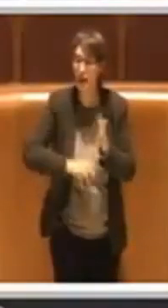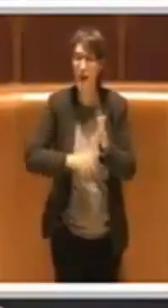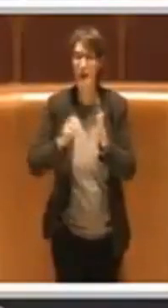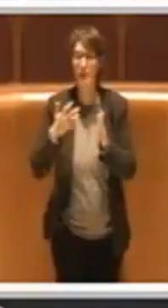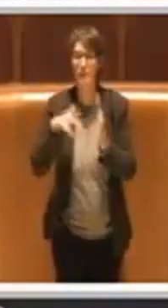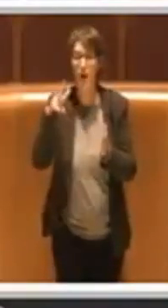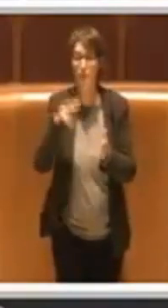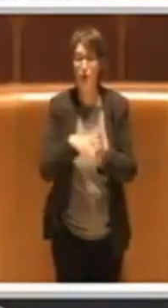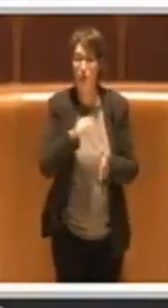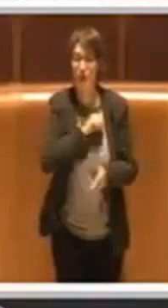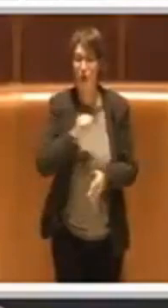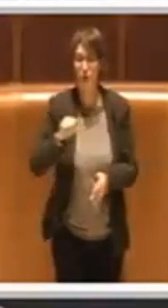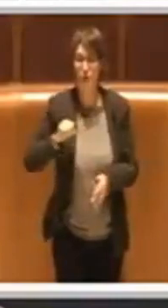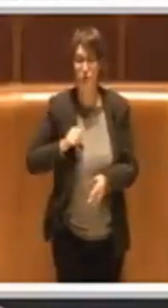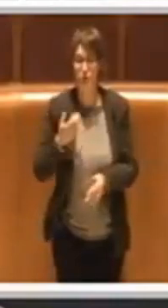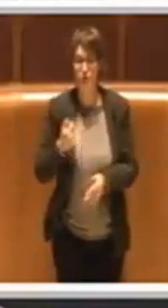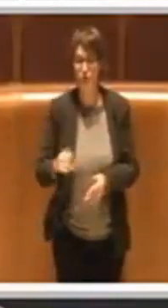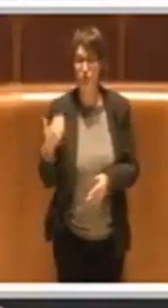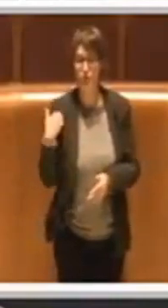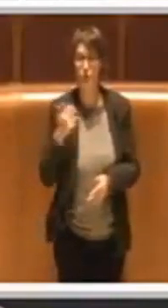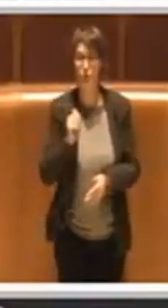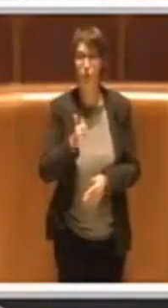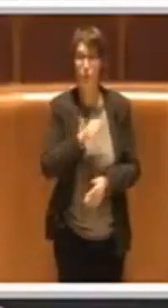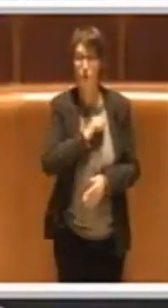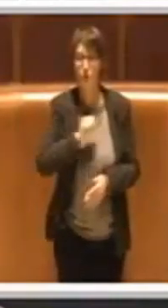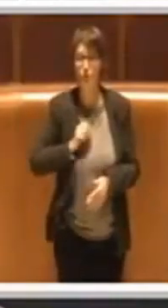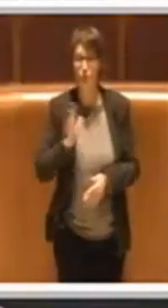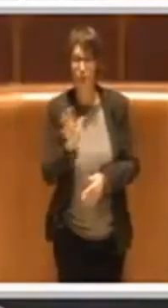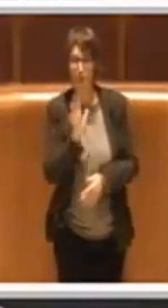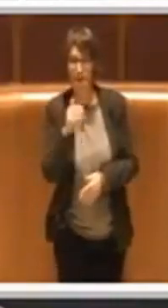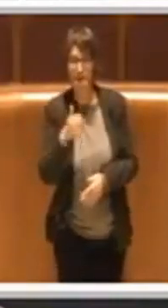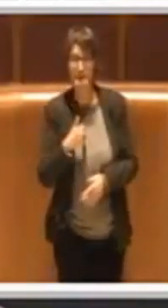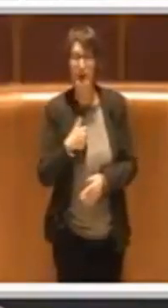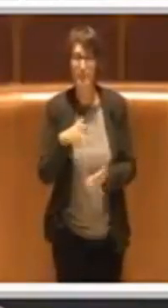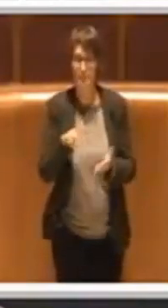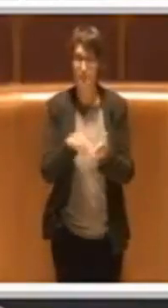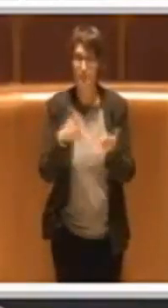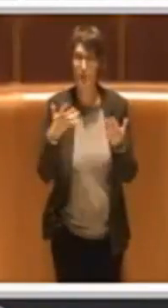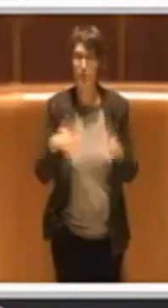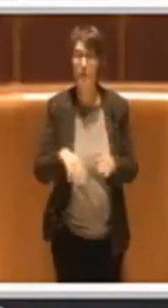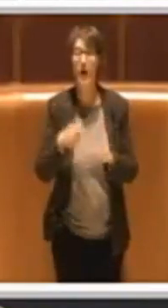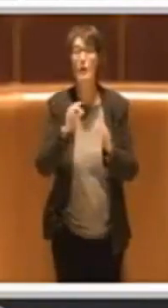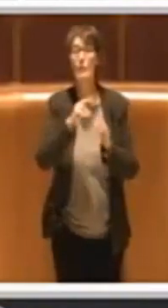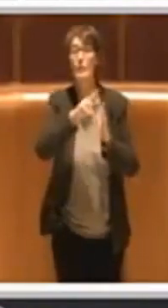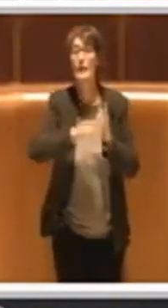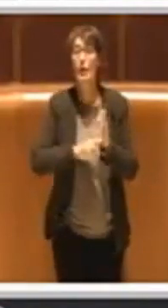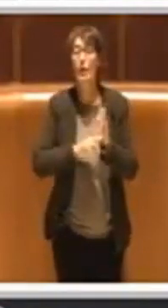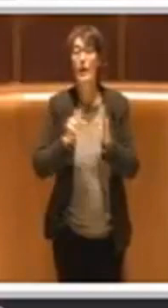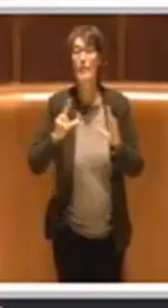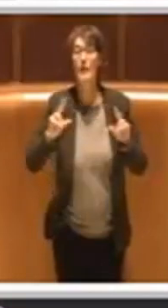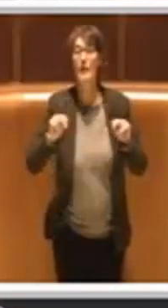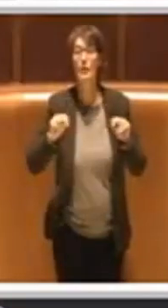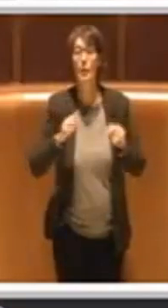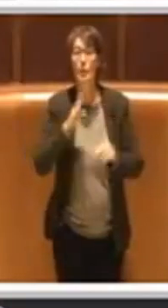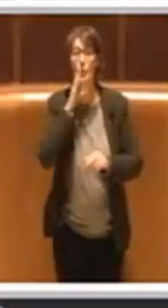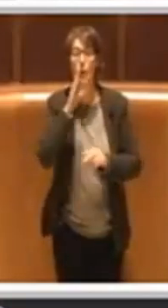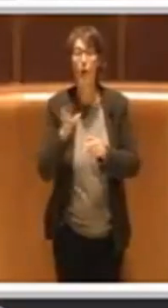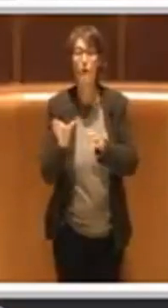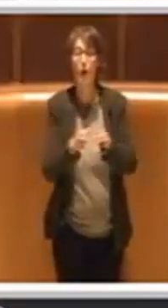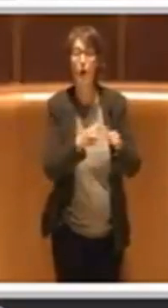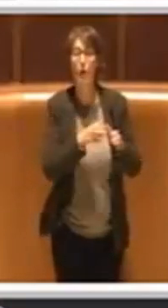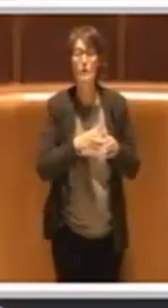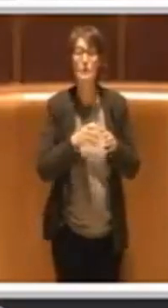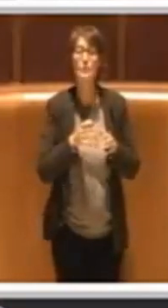approvato a giugno, l'11 giugno mi sembra. E di nuovo regolamento delle consulte, cioè inserendo anche l'ufficio